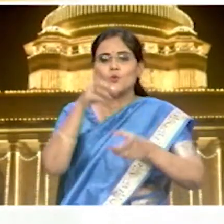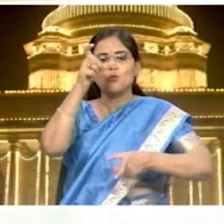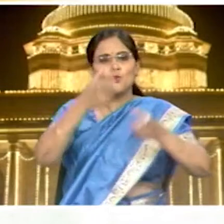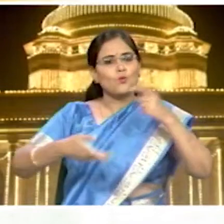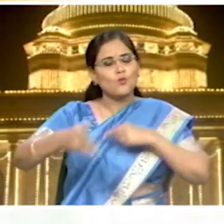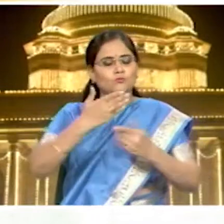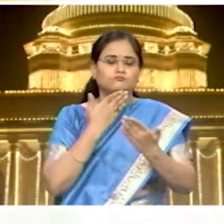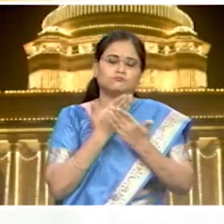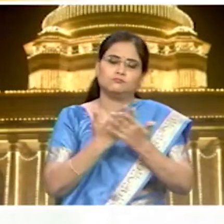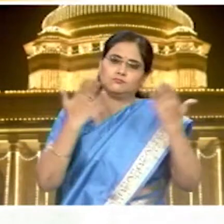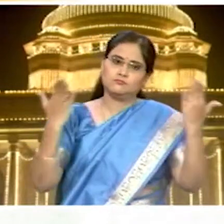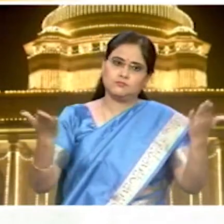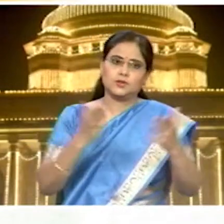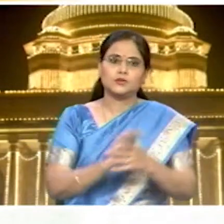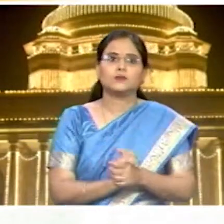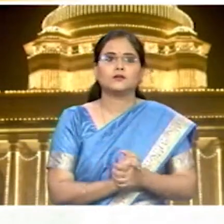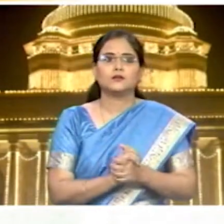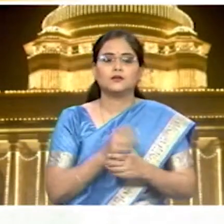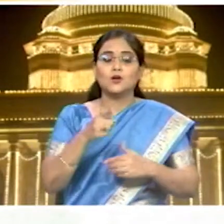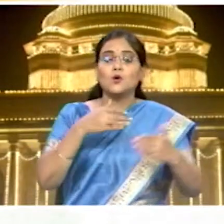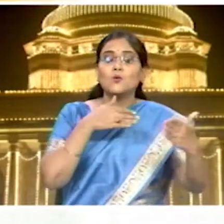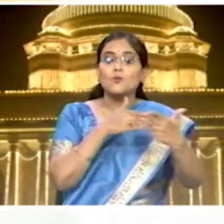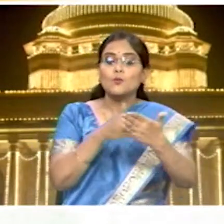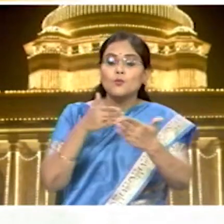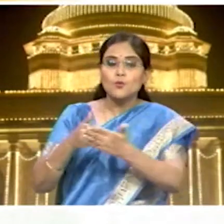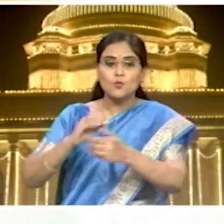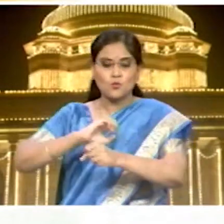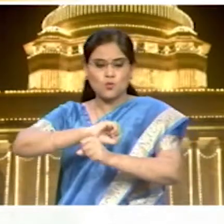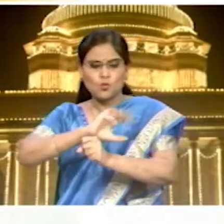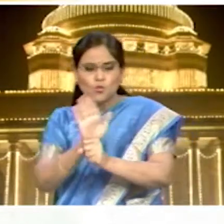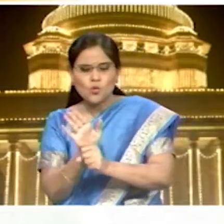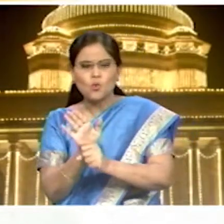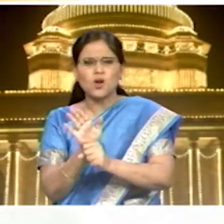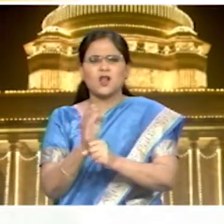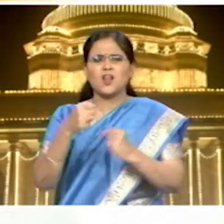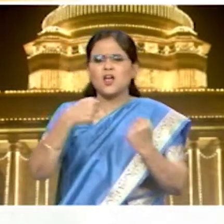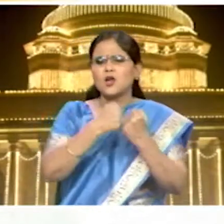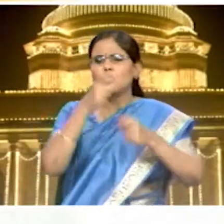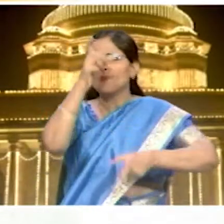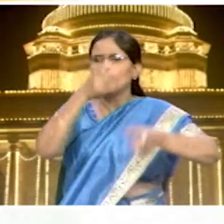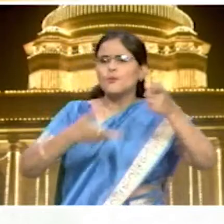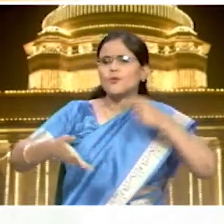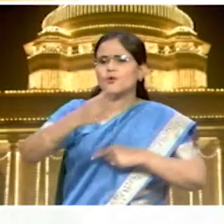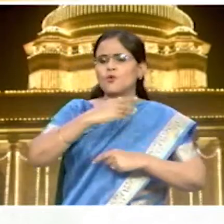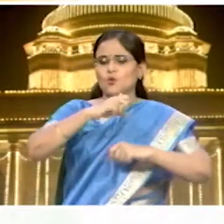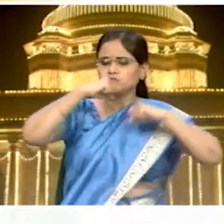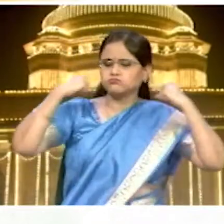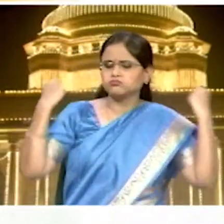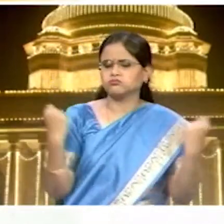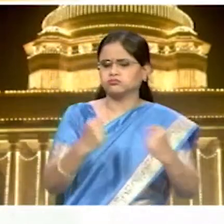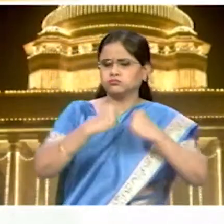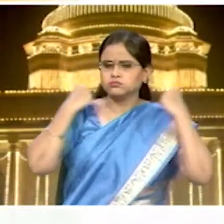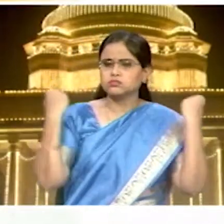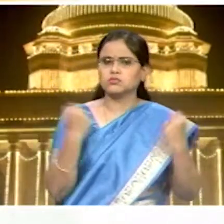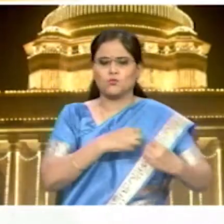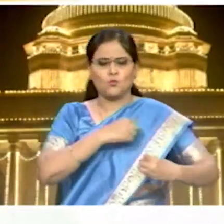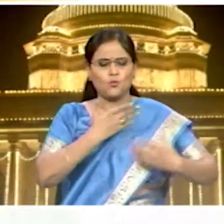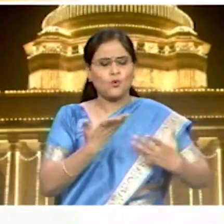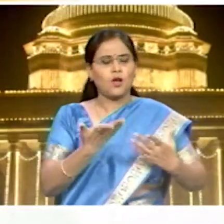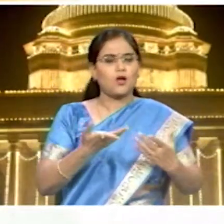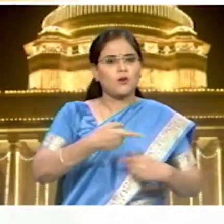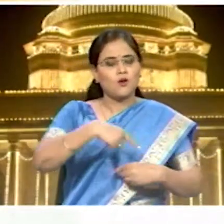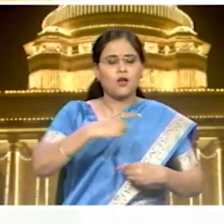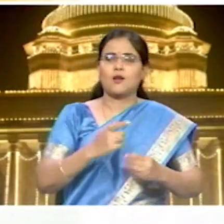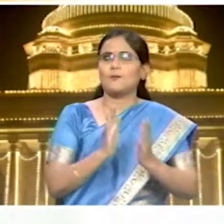आभार हैं। इस आपदा में कोरोना योद्धाओं द्वारा किया गया योगदान विशेष रूप से प्रशंसनीय